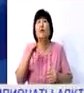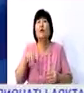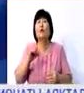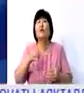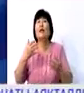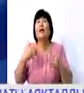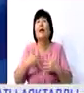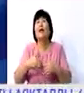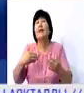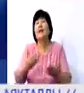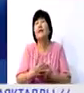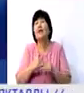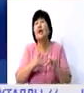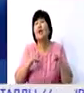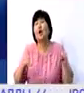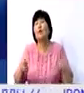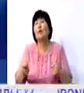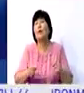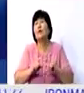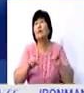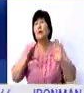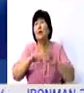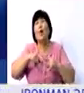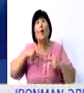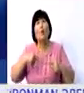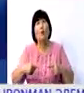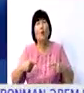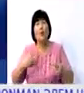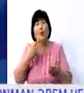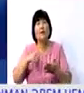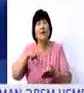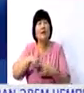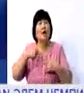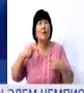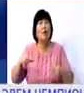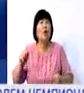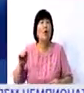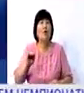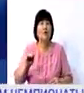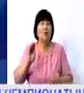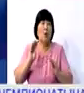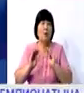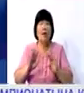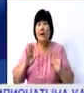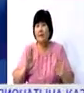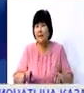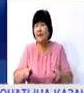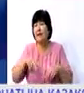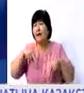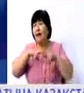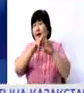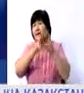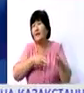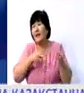индустриалдық инновациялық даму басқармасының ұсынысымен енді өз алдында бөлек офис болып жасақталады. Жергілікті және Астанадан